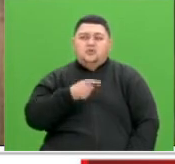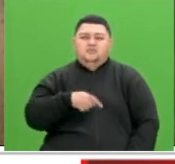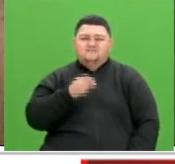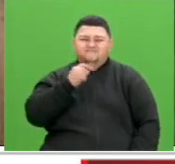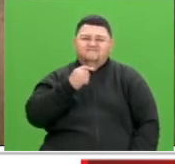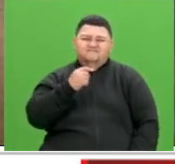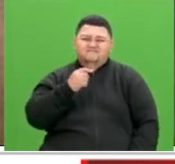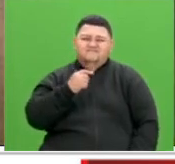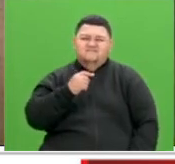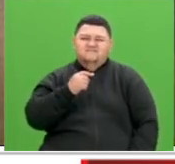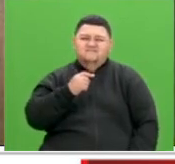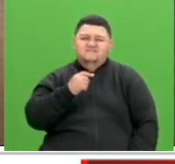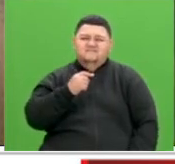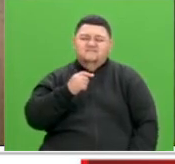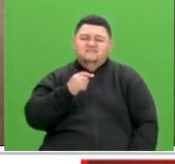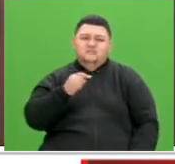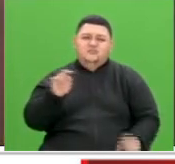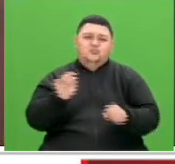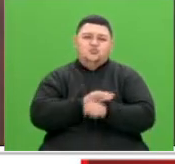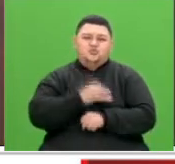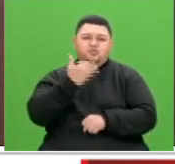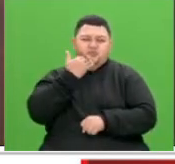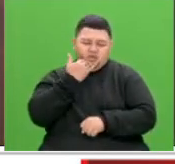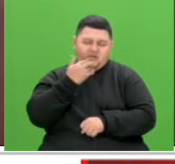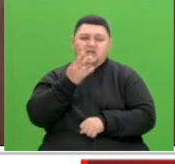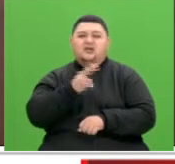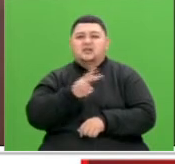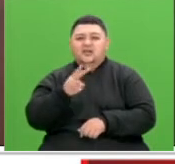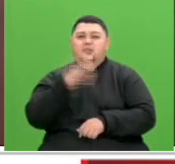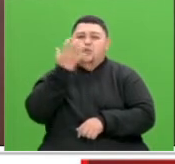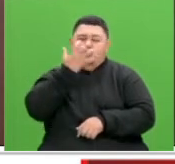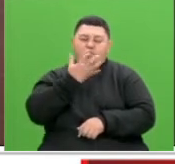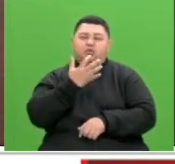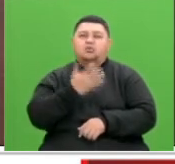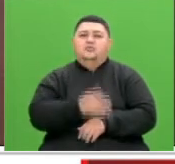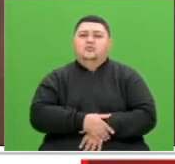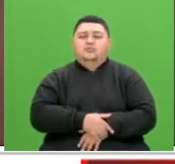terbilang cukup normal, namun akibat kabut asap ini